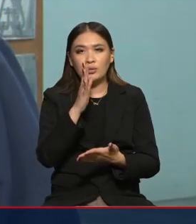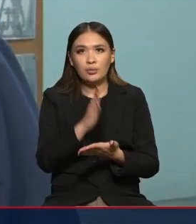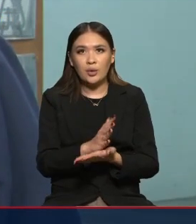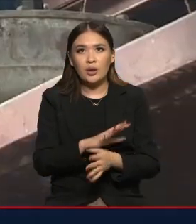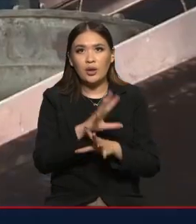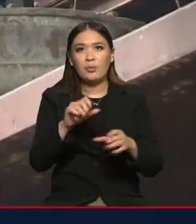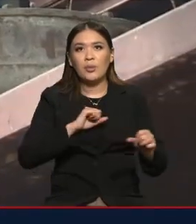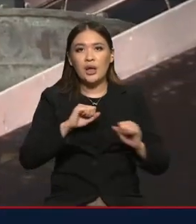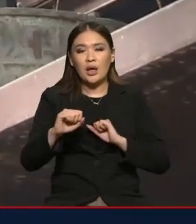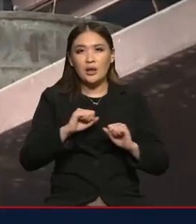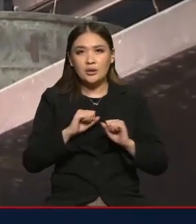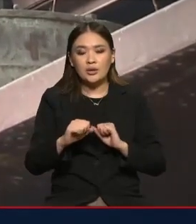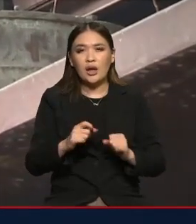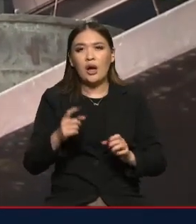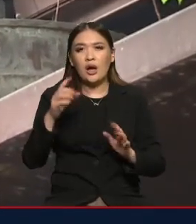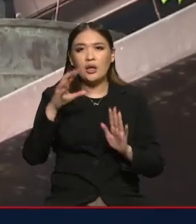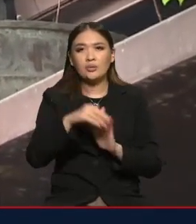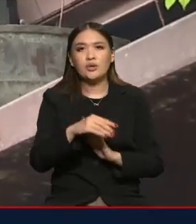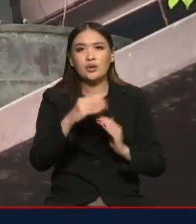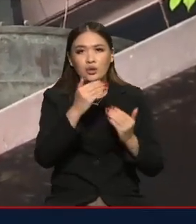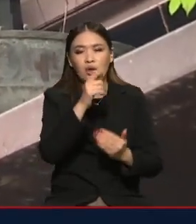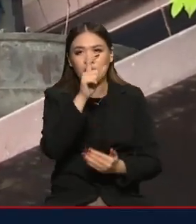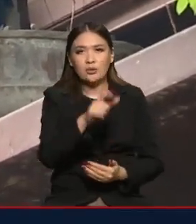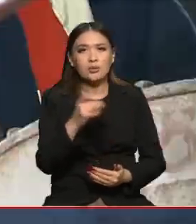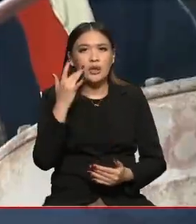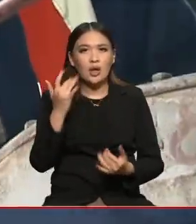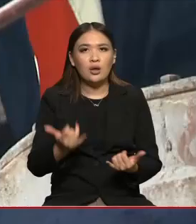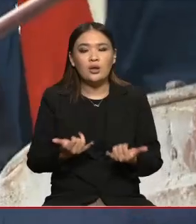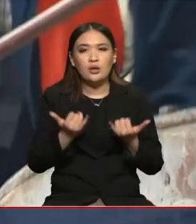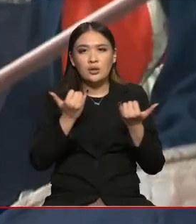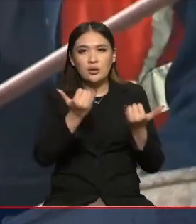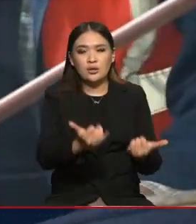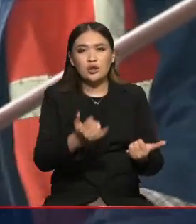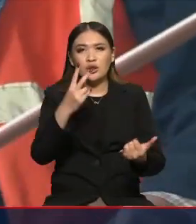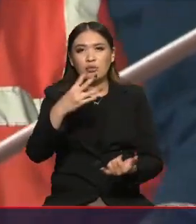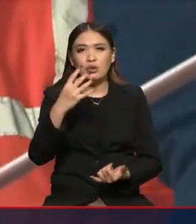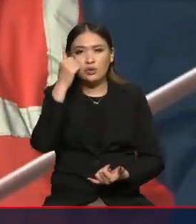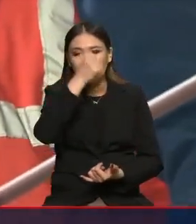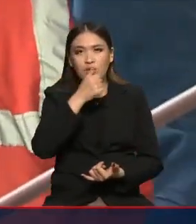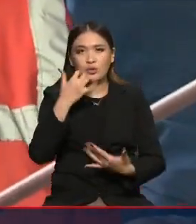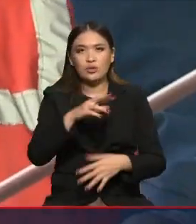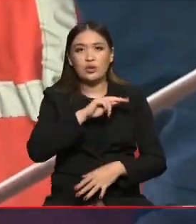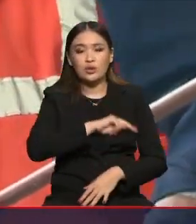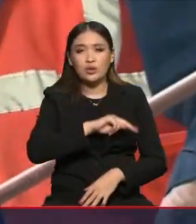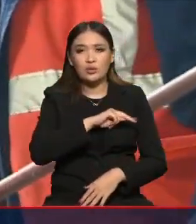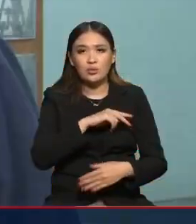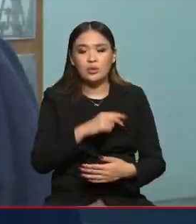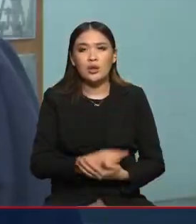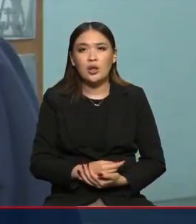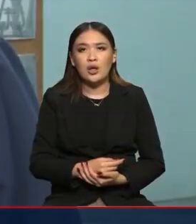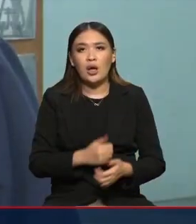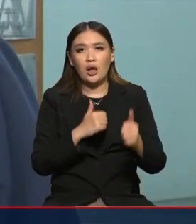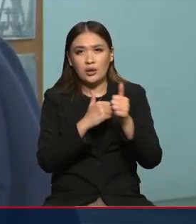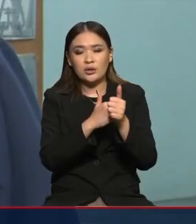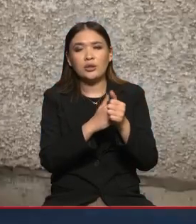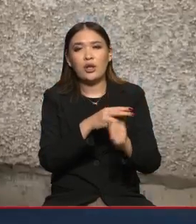бригадир. Арамызда бәріміз сол кісіні құрмет қыламыз. 24 жылдан бері істейді ол кісі. Соның артында біз